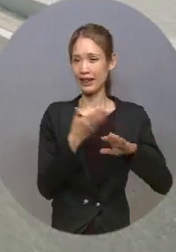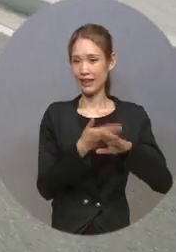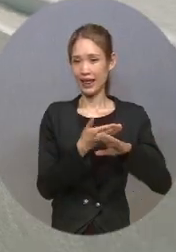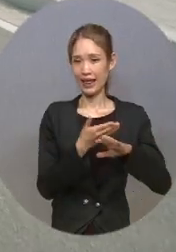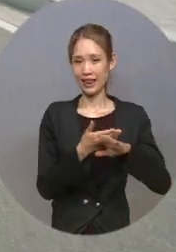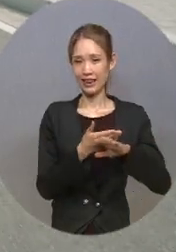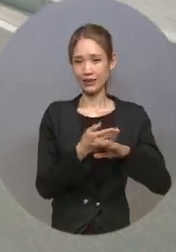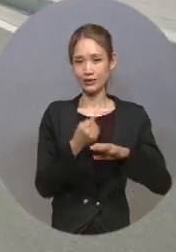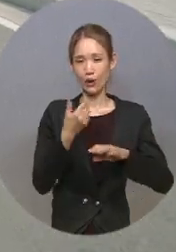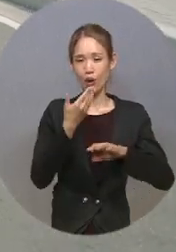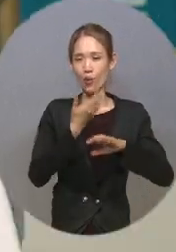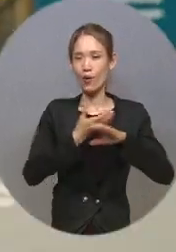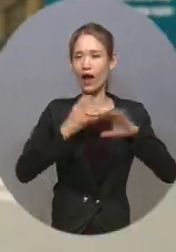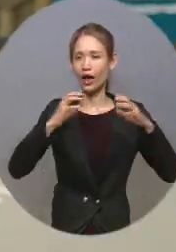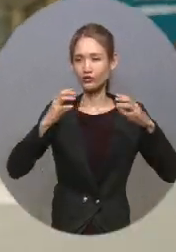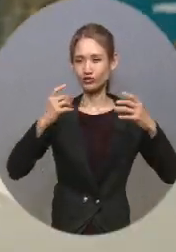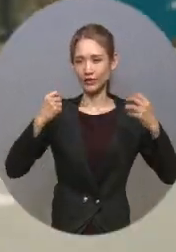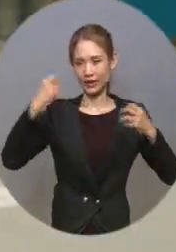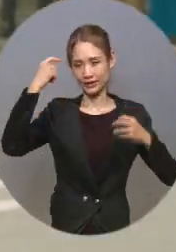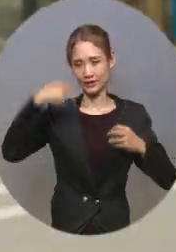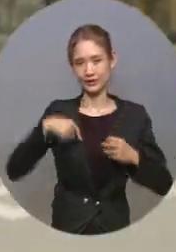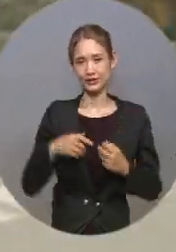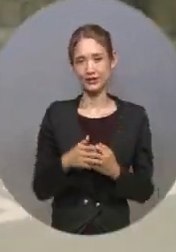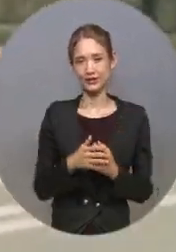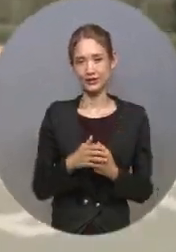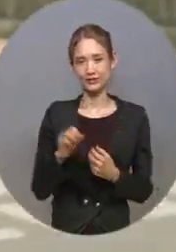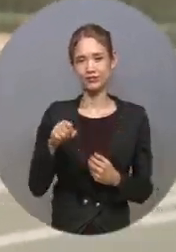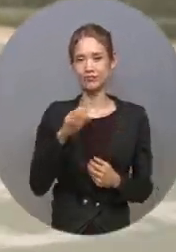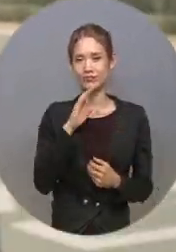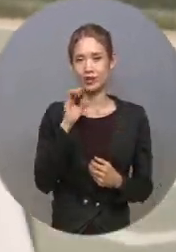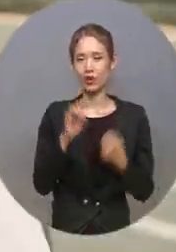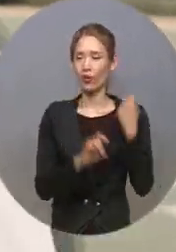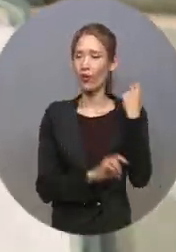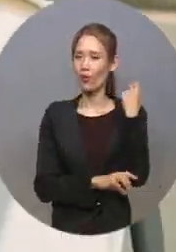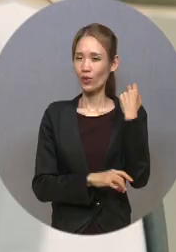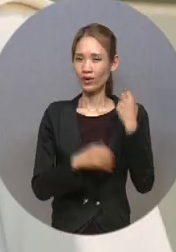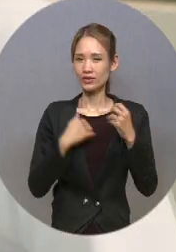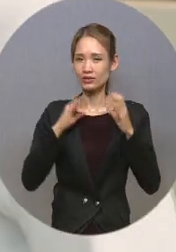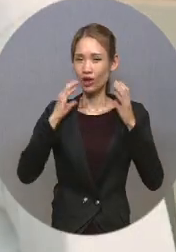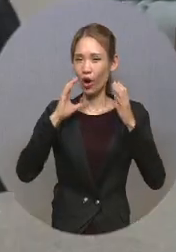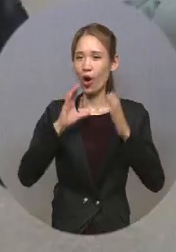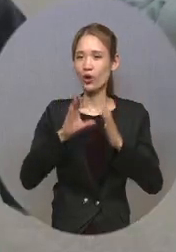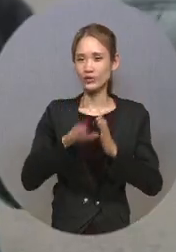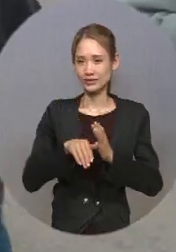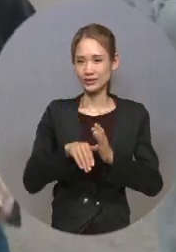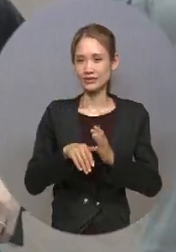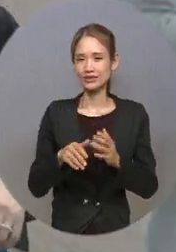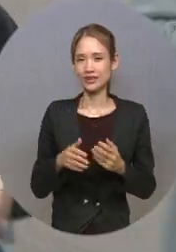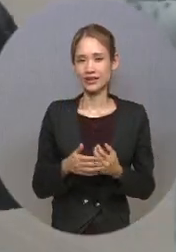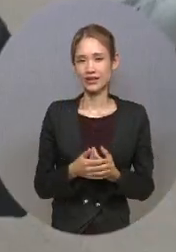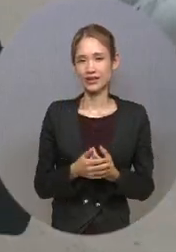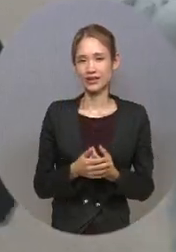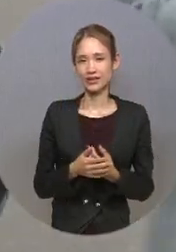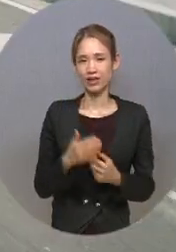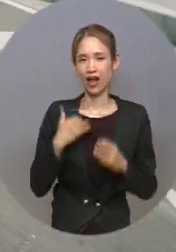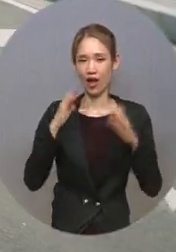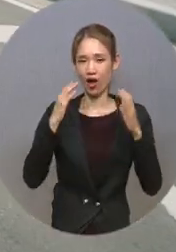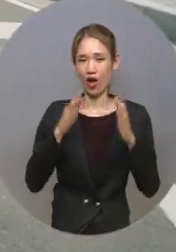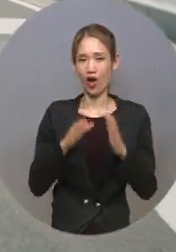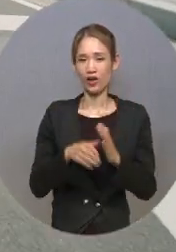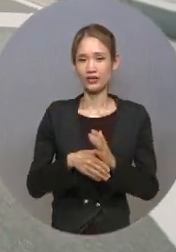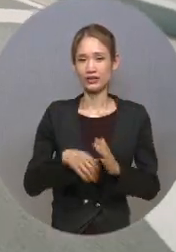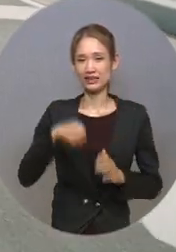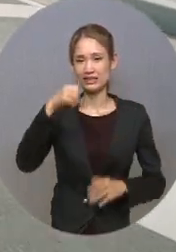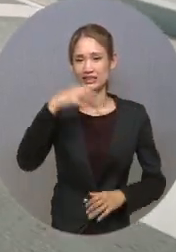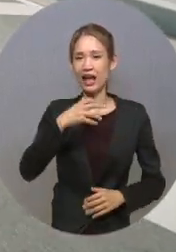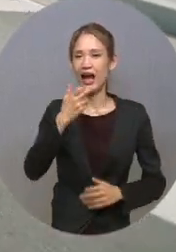네. 이국적인 풍경이잖아요. 맞습니다. 맞습니다. 네. 여기가 원래는 저 어릴 때는 제가 완전 어릴 때는 그냥